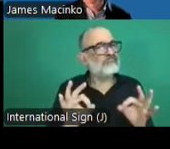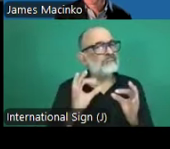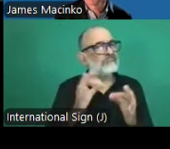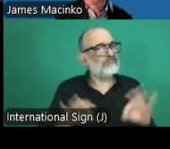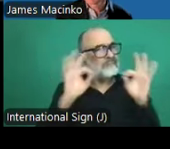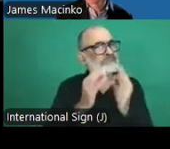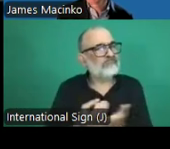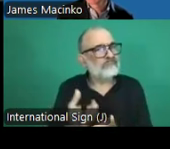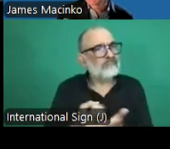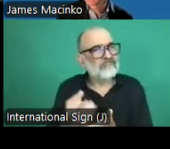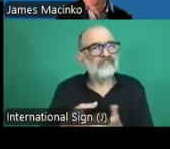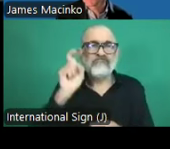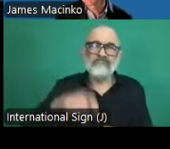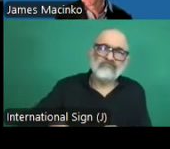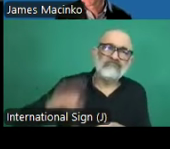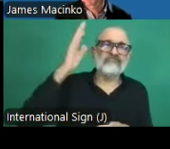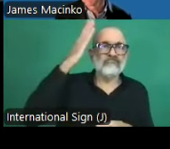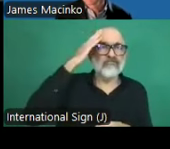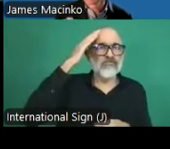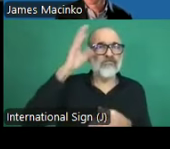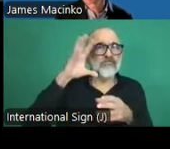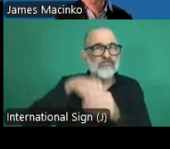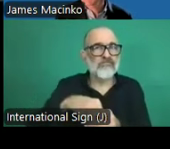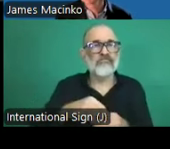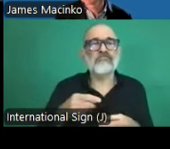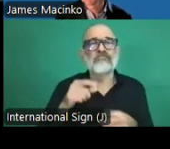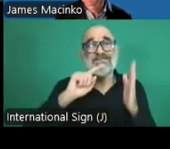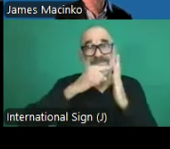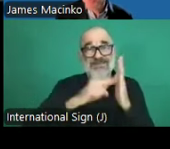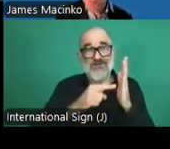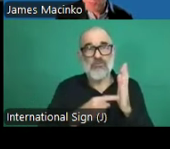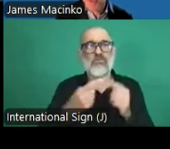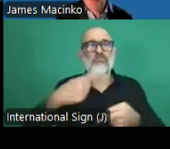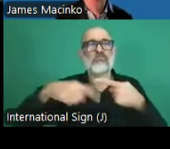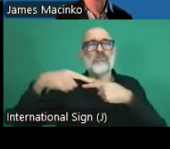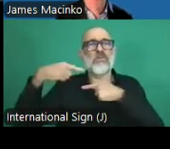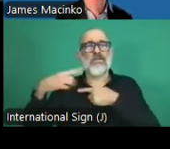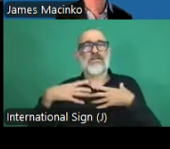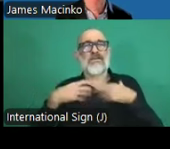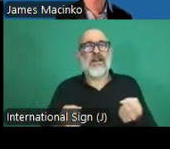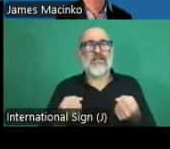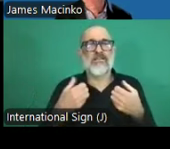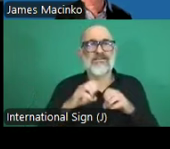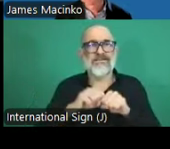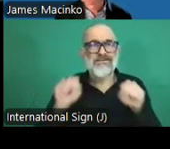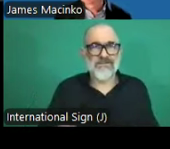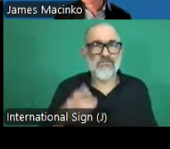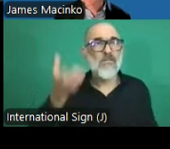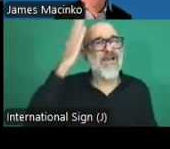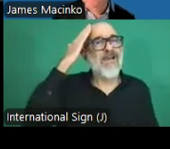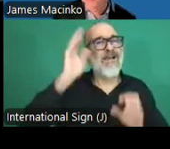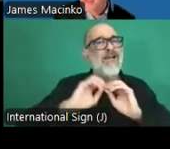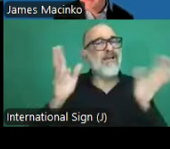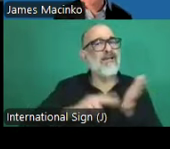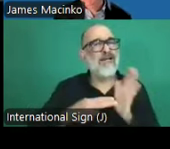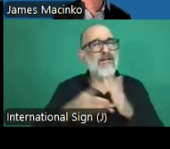actuel, courant, et qu'on doit voir où les ressources dans l'investigation, dans la recherche doivent